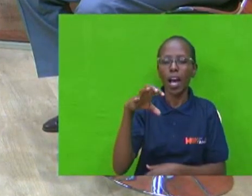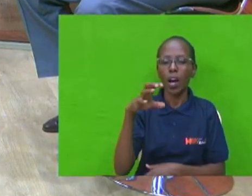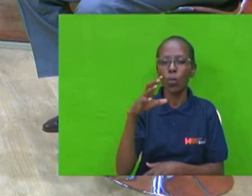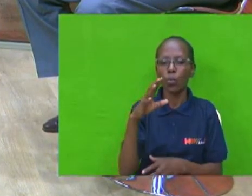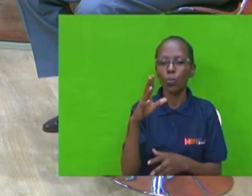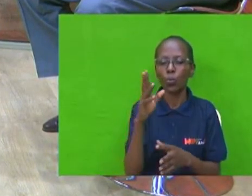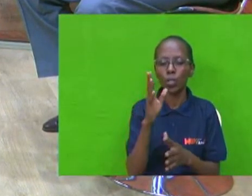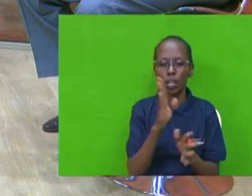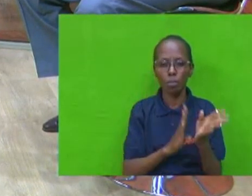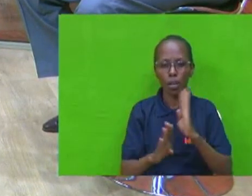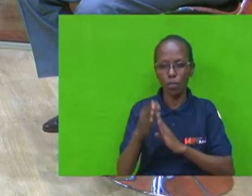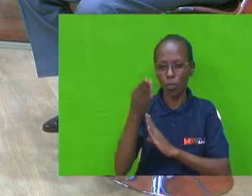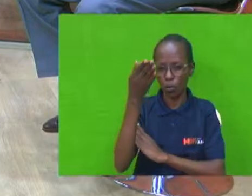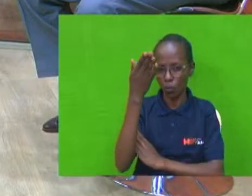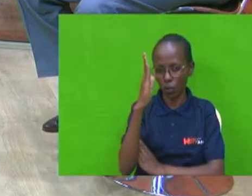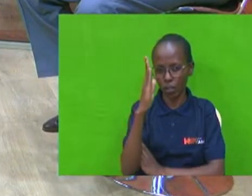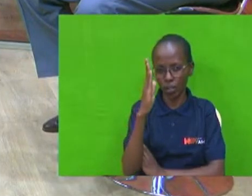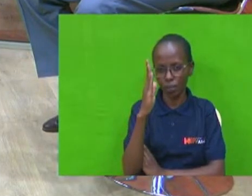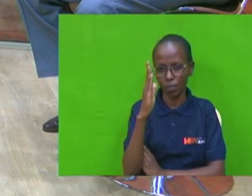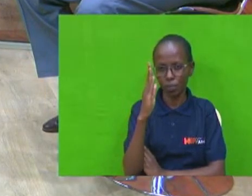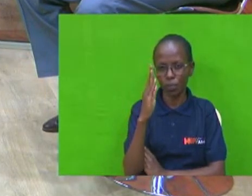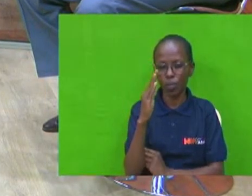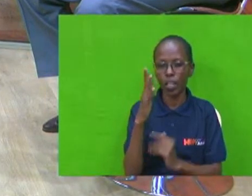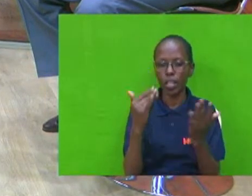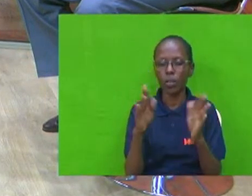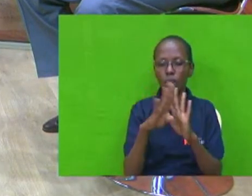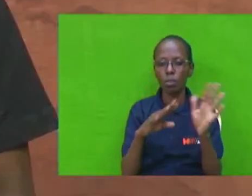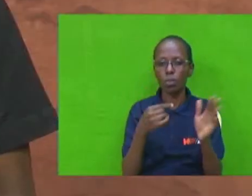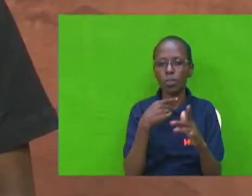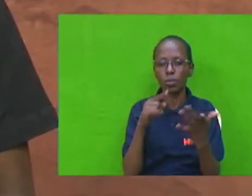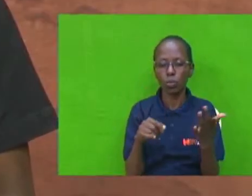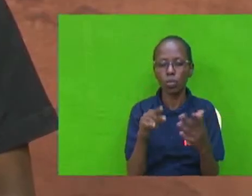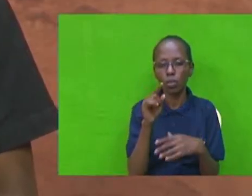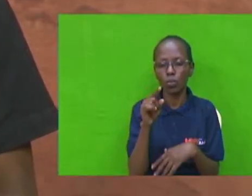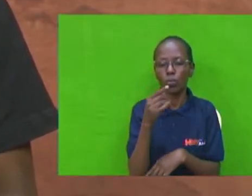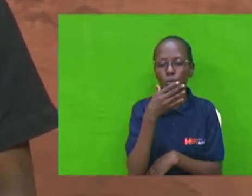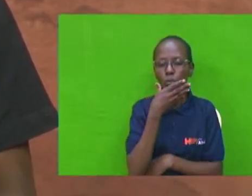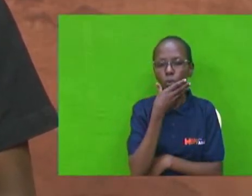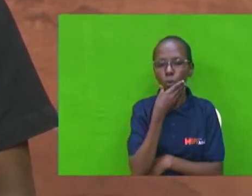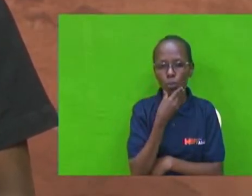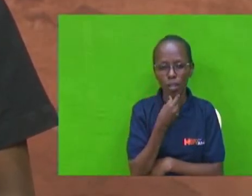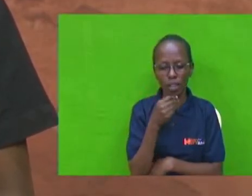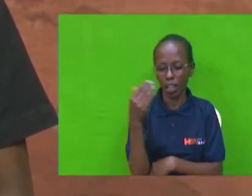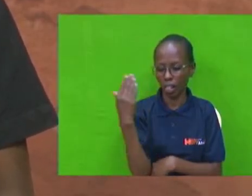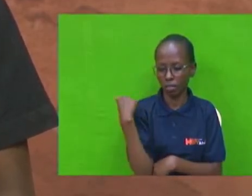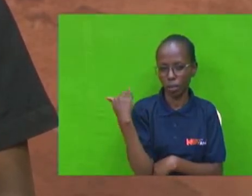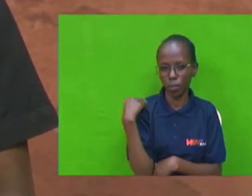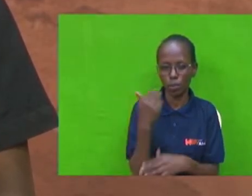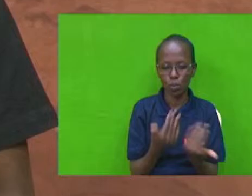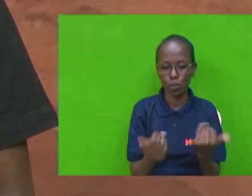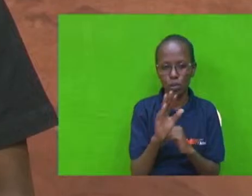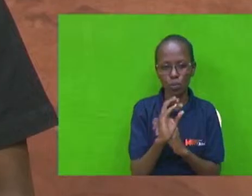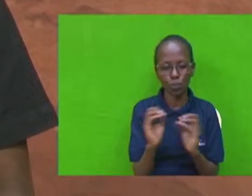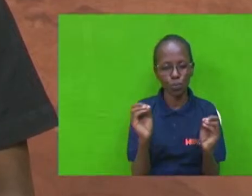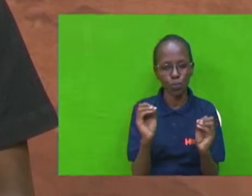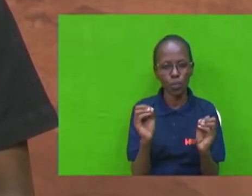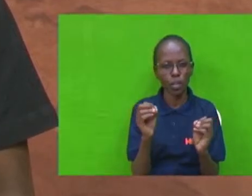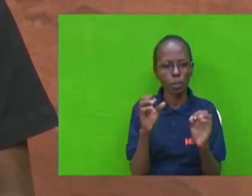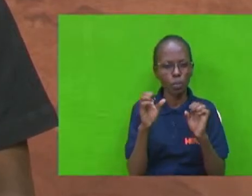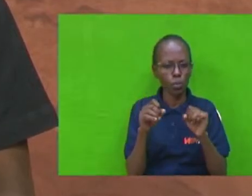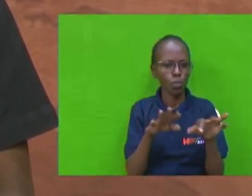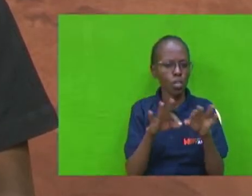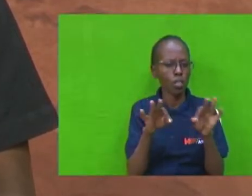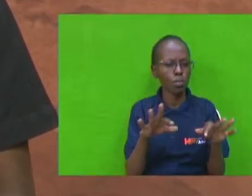ya Bwana. Sasa mwalimu Ketere, Biblia inasema hapa nanyi akina baba msiwachokoze watoto wenu. Labda unaweza